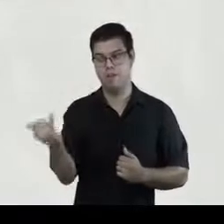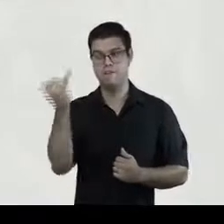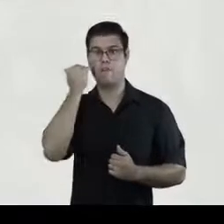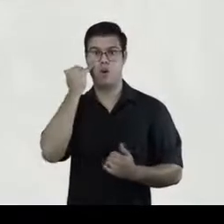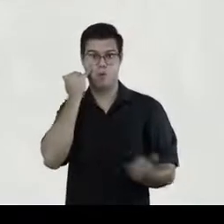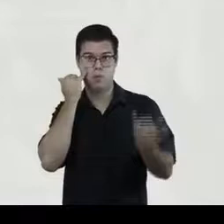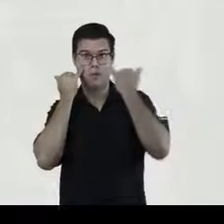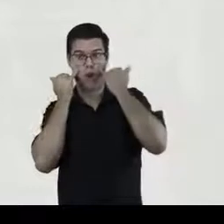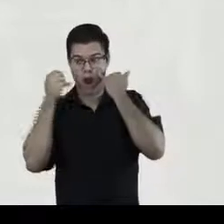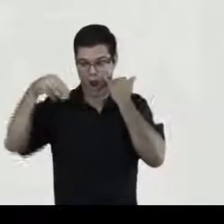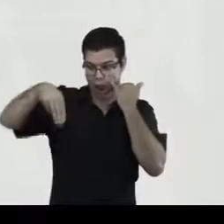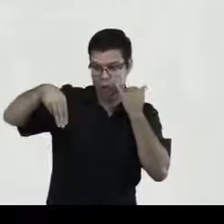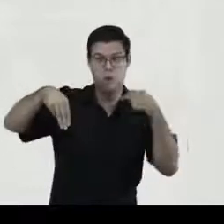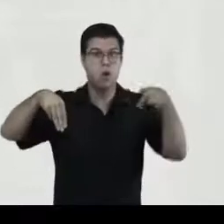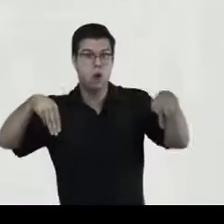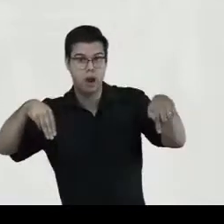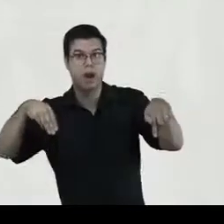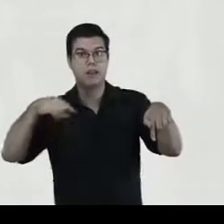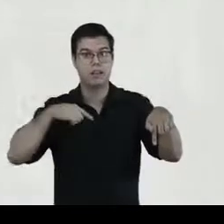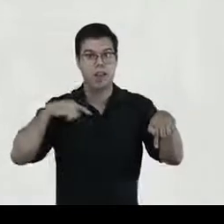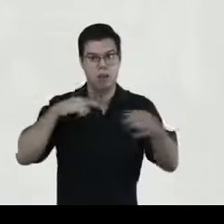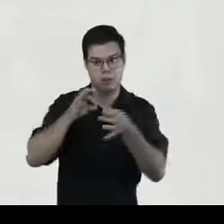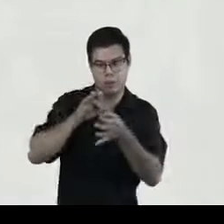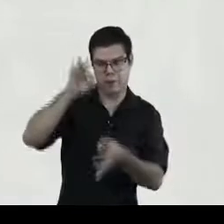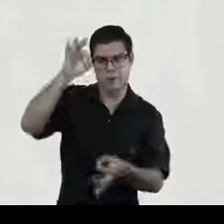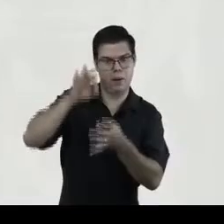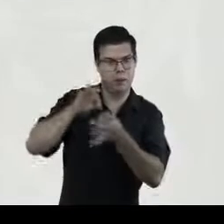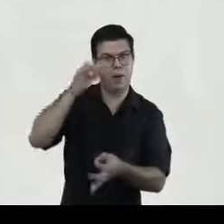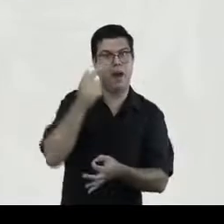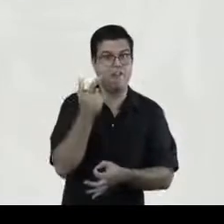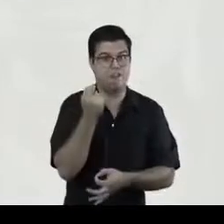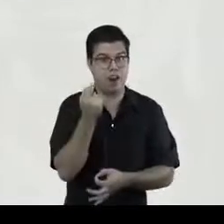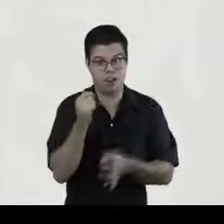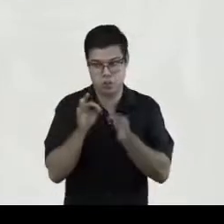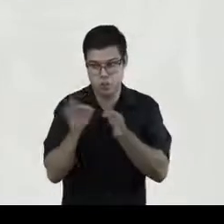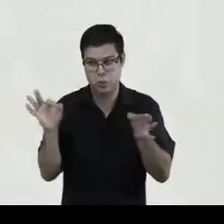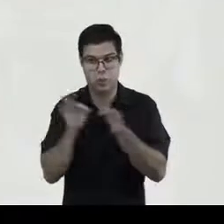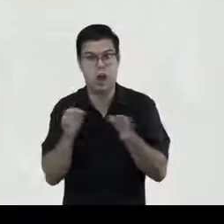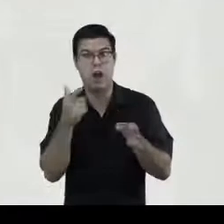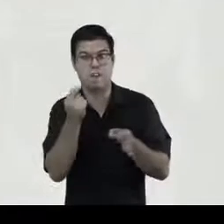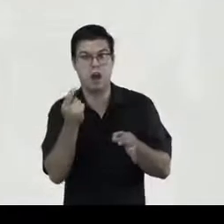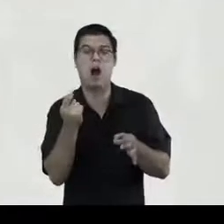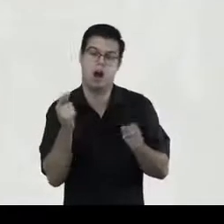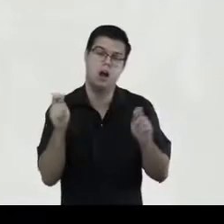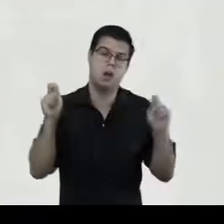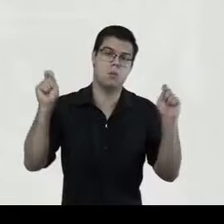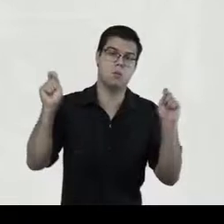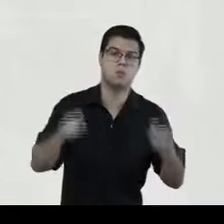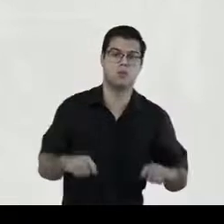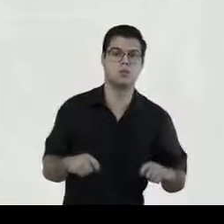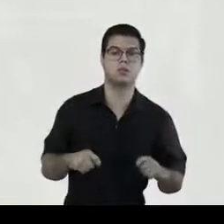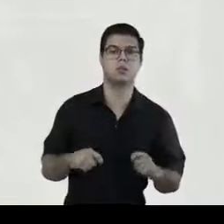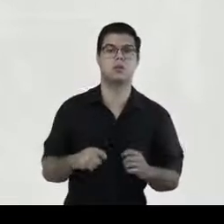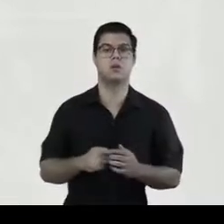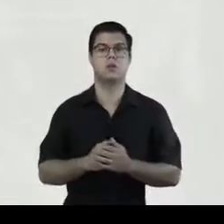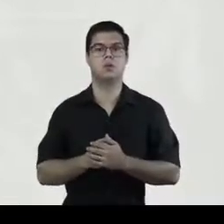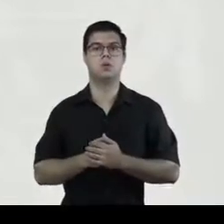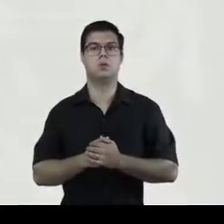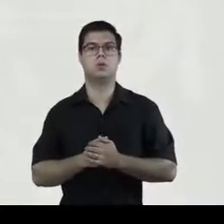kann man dann die in Frage kommenden Typen in einem Nachschlagewerk, dem sogenannten